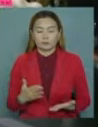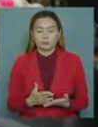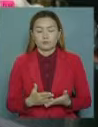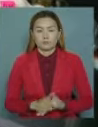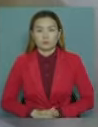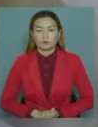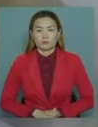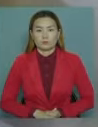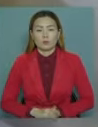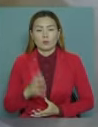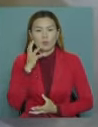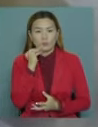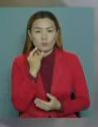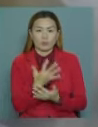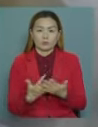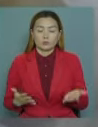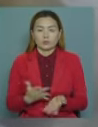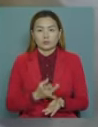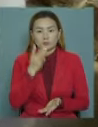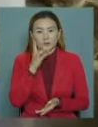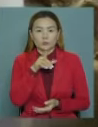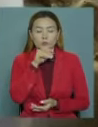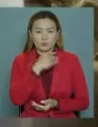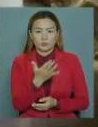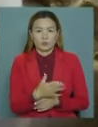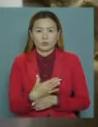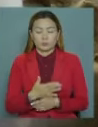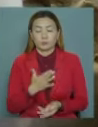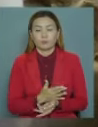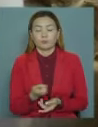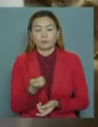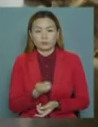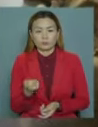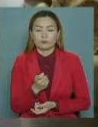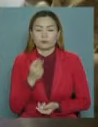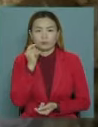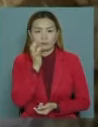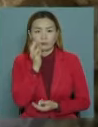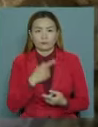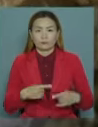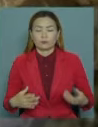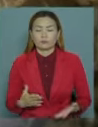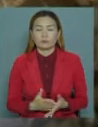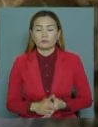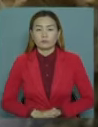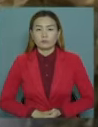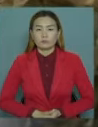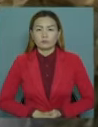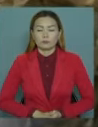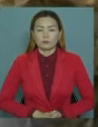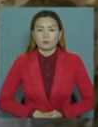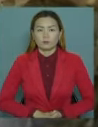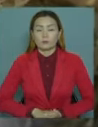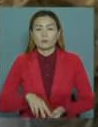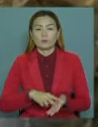продукты, овощи, фрукты, яйца куриные, рыба, крупы, кондитерские изделия и многое другое.